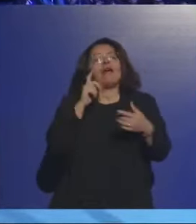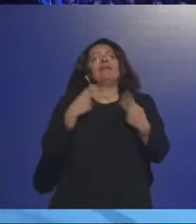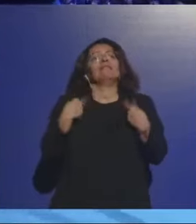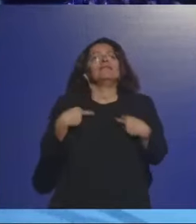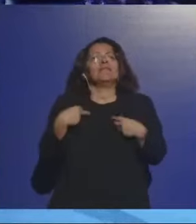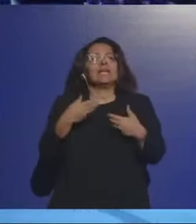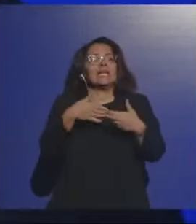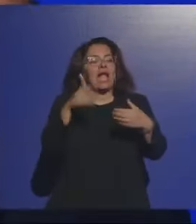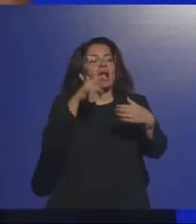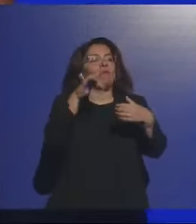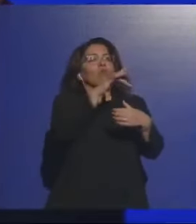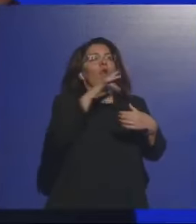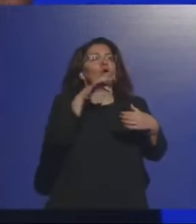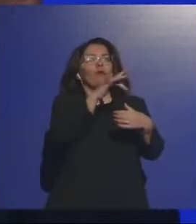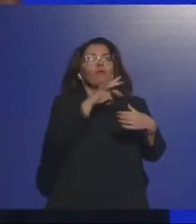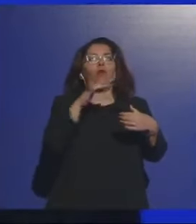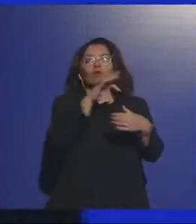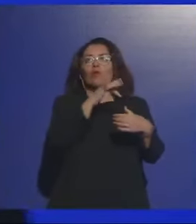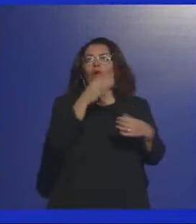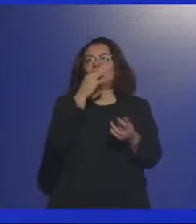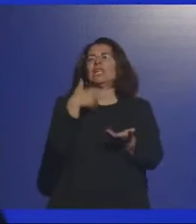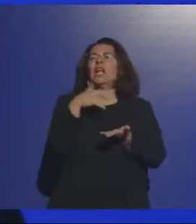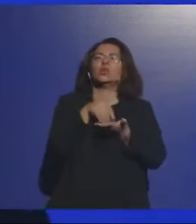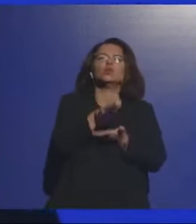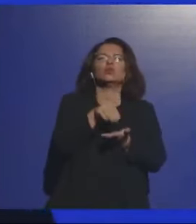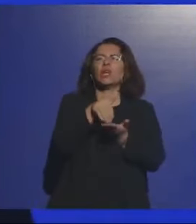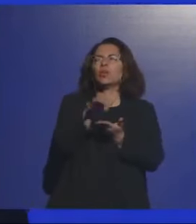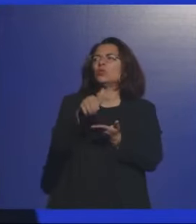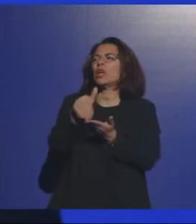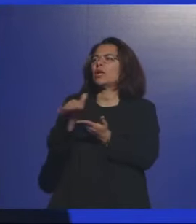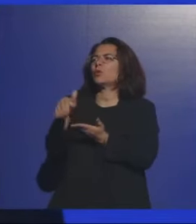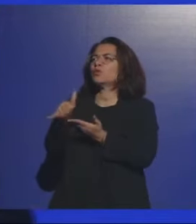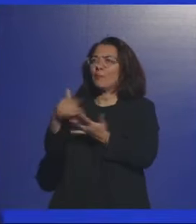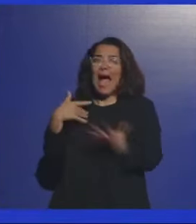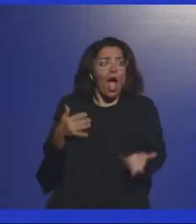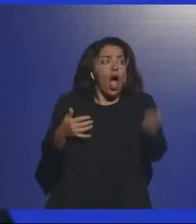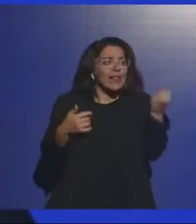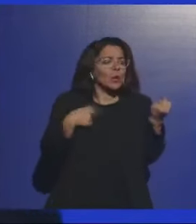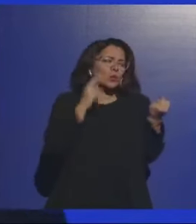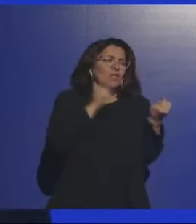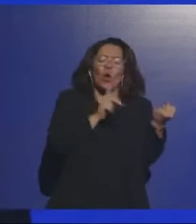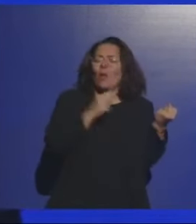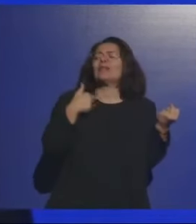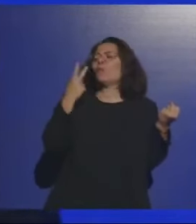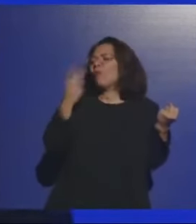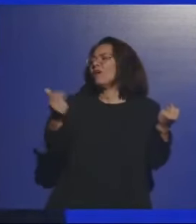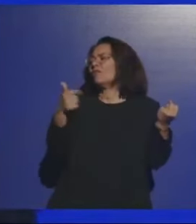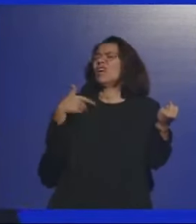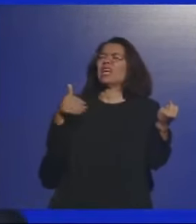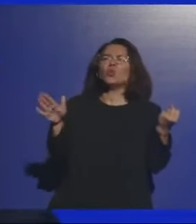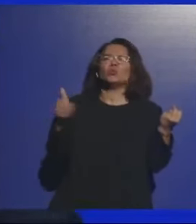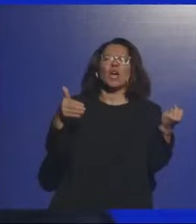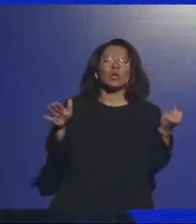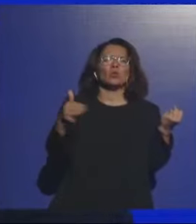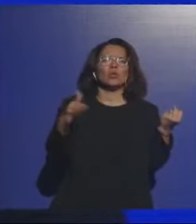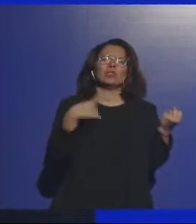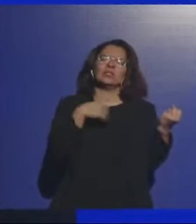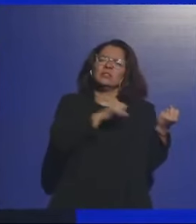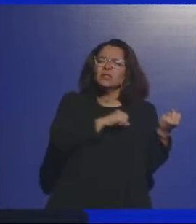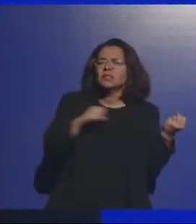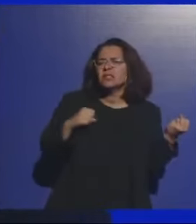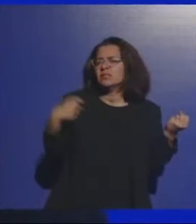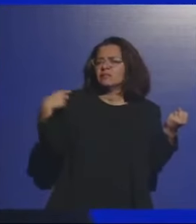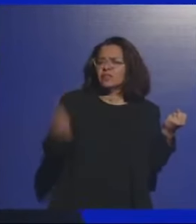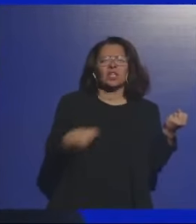ciò che ho rinunciato invece che guardare ciò che sono riuscito ad ottenere e faccio una vita terribile perché è faticoso